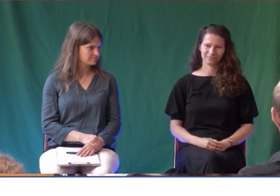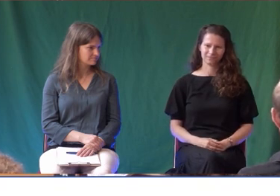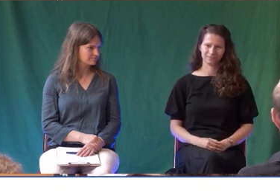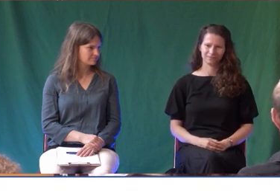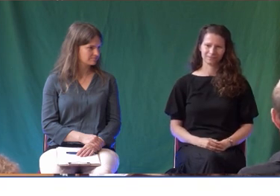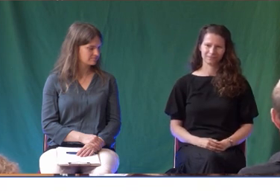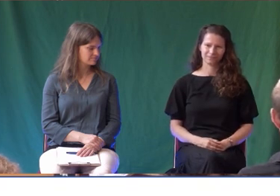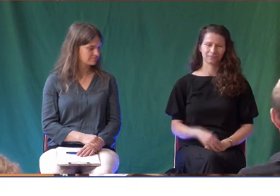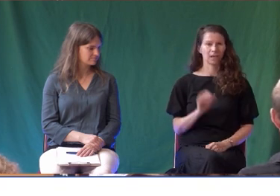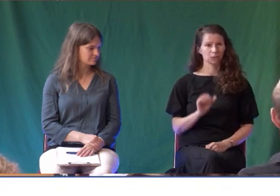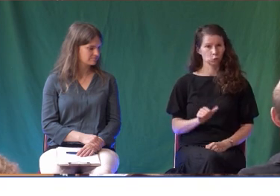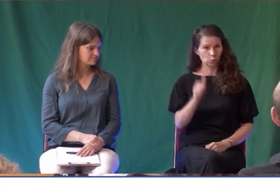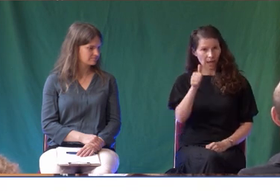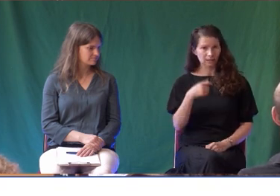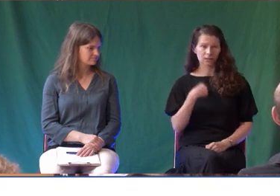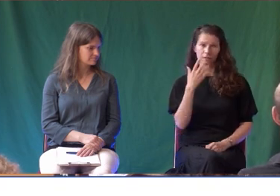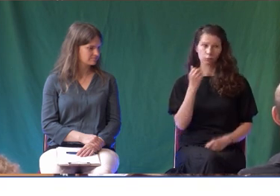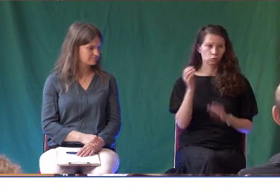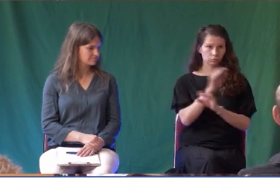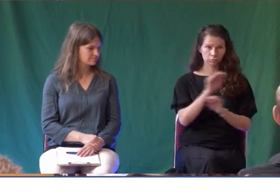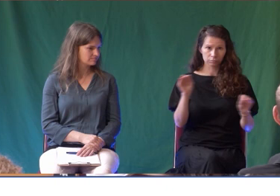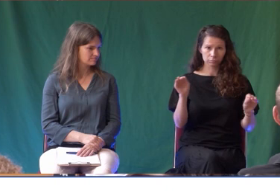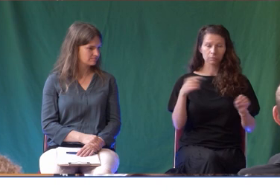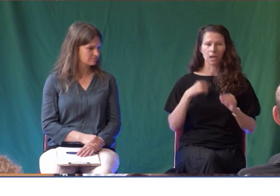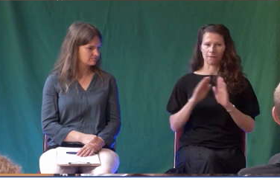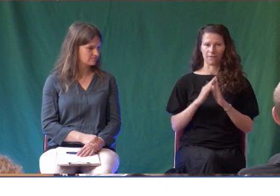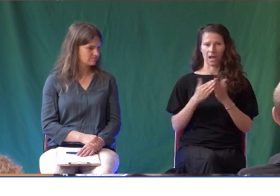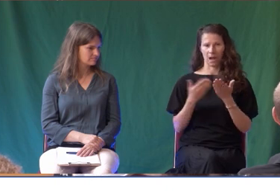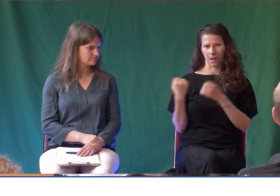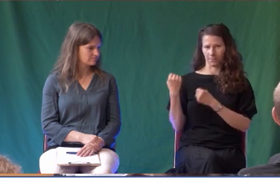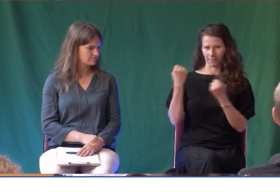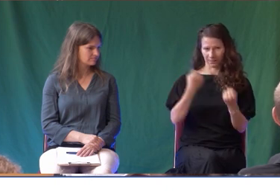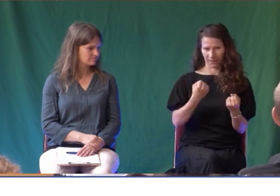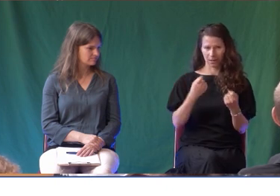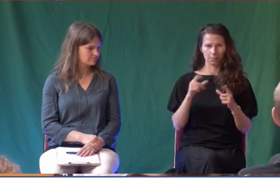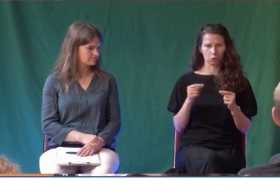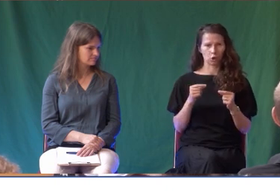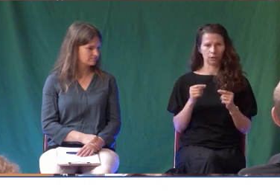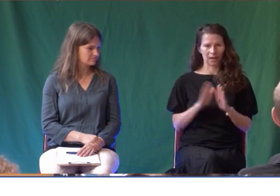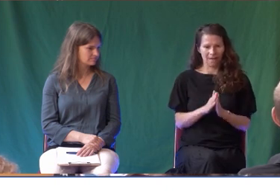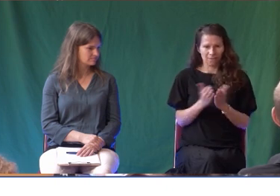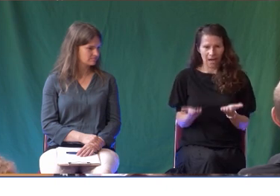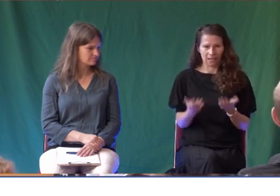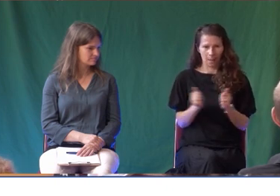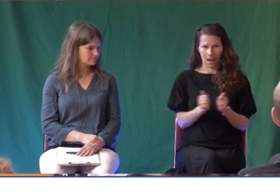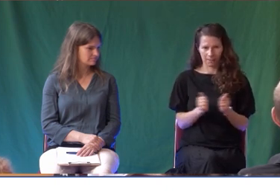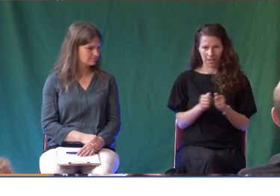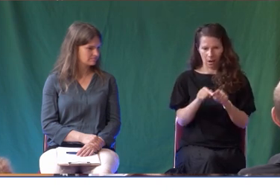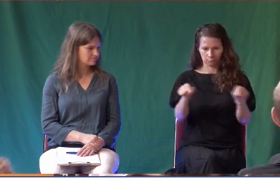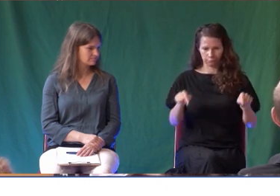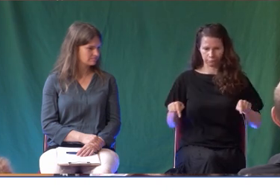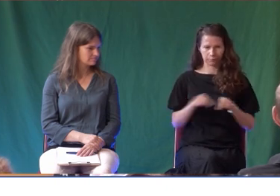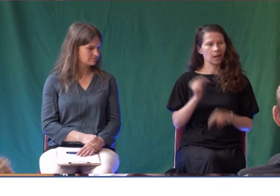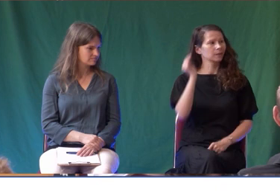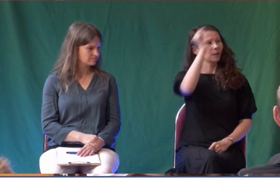zuerst möchte ich sagen ich habe einen Flyer mitgebracht also ein Faltblatt das Licht draußen über die